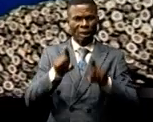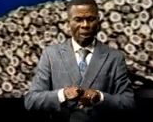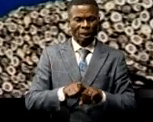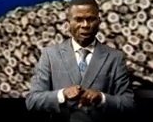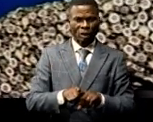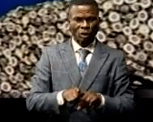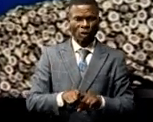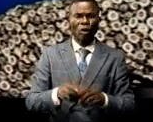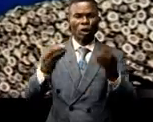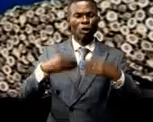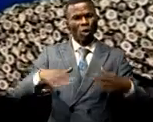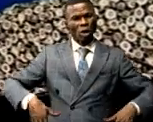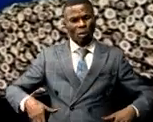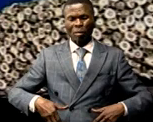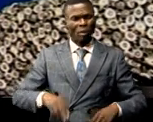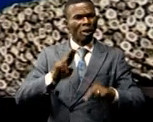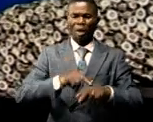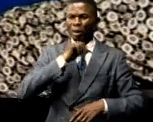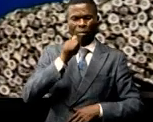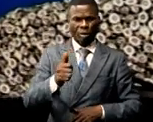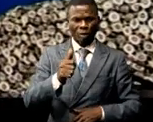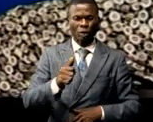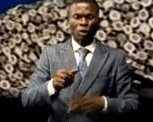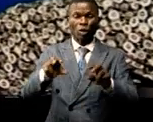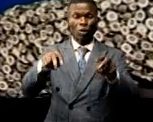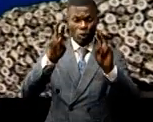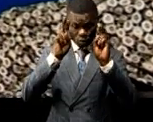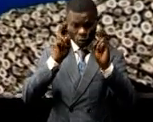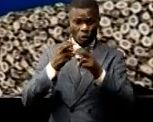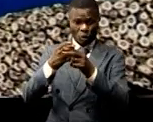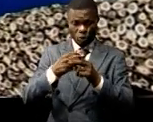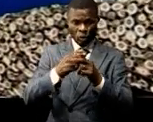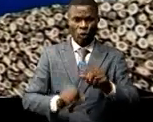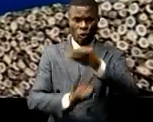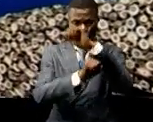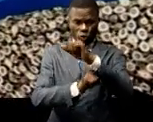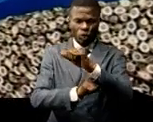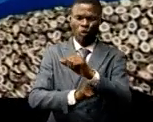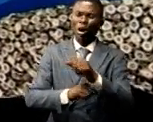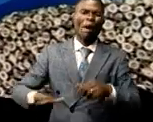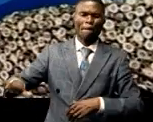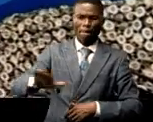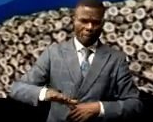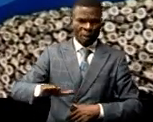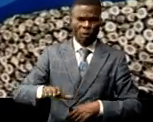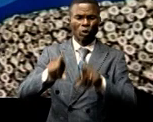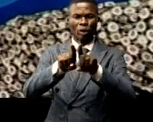en tant que citoyens. Nous resterons éveillés pour soutenir là où il faut soutenir